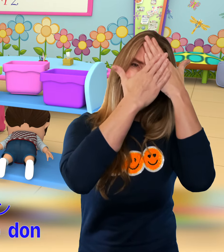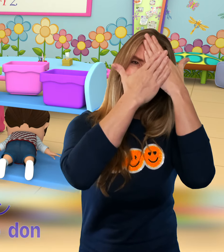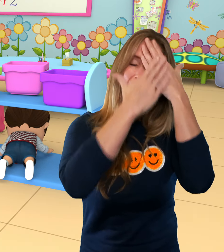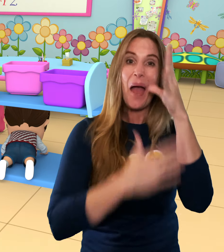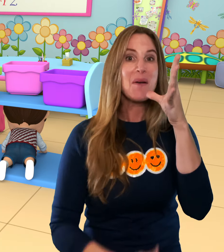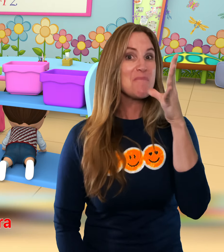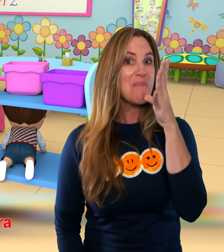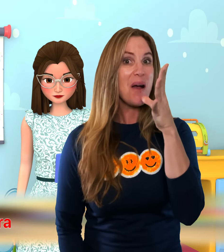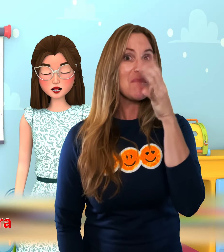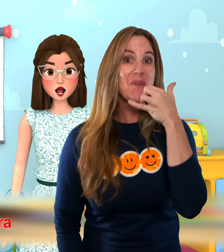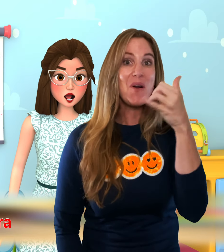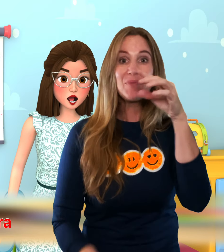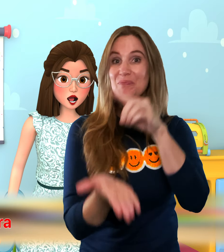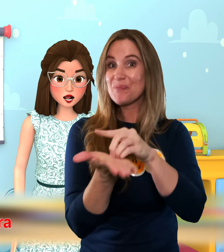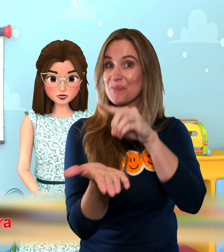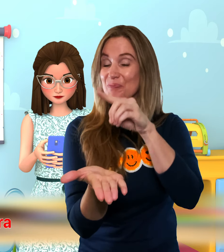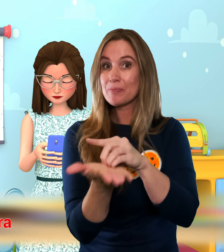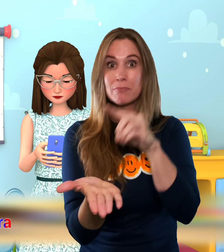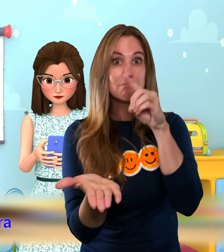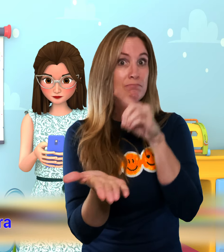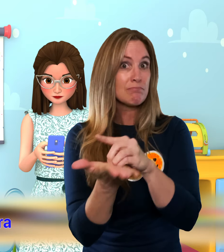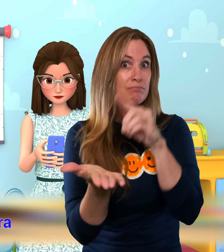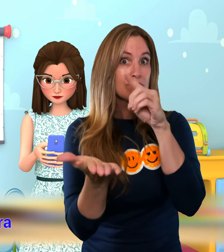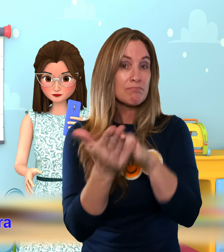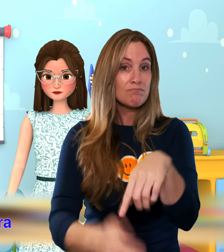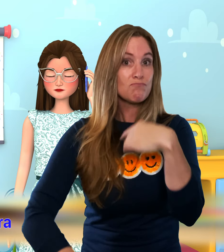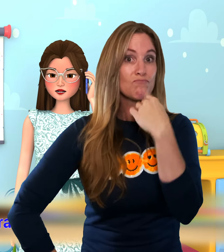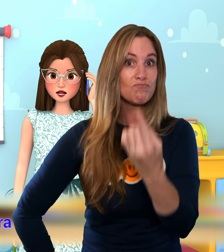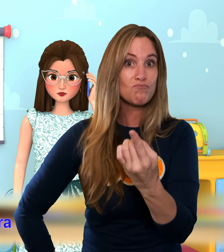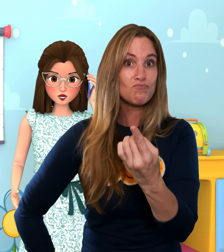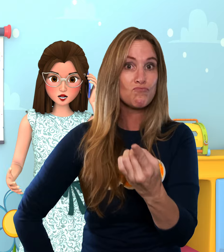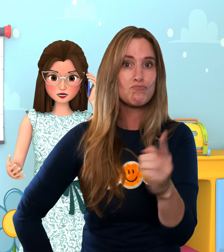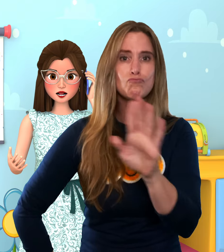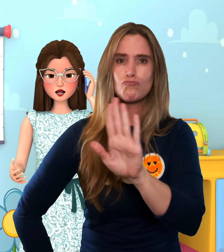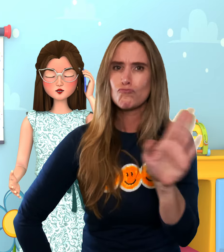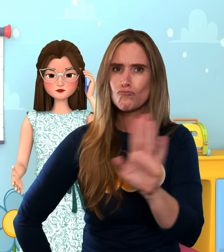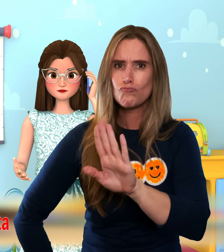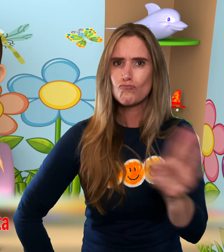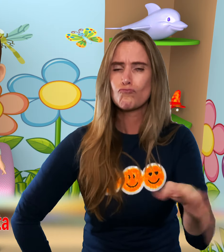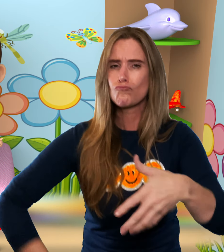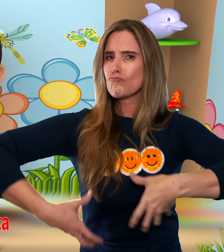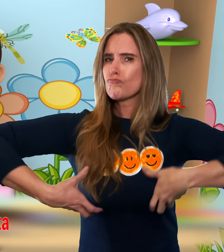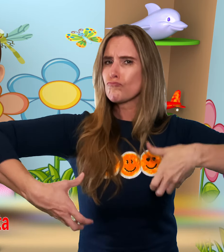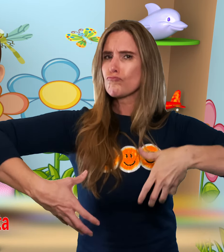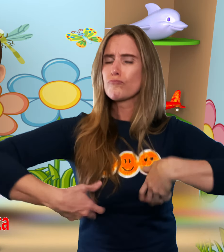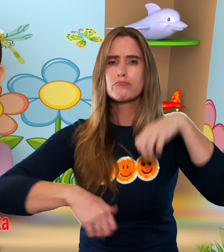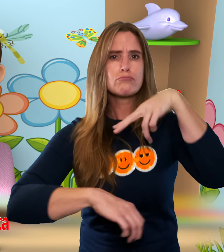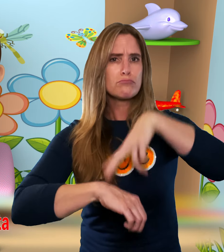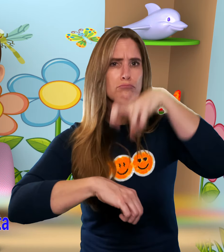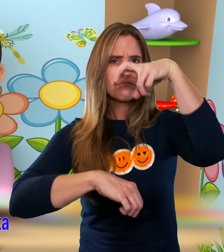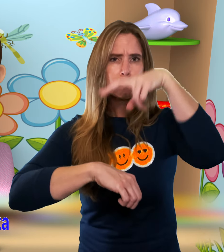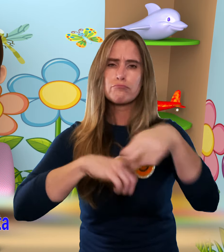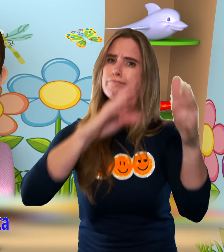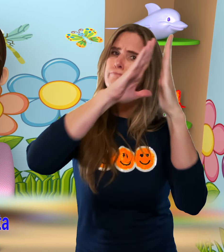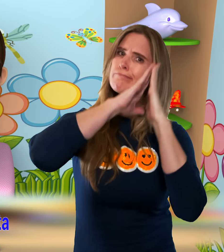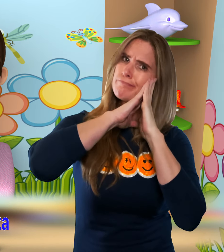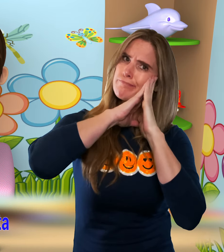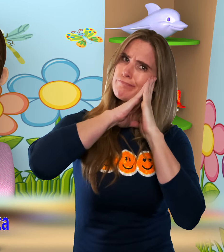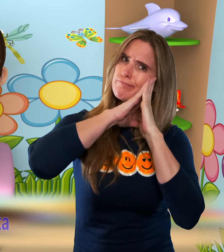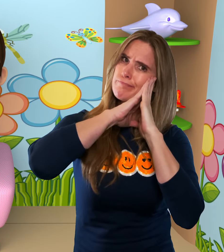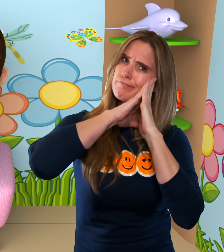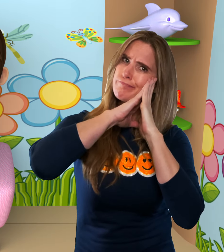ドンママがお医者に話したらぴょんぴょんダメよとしられ